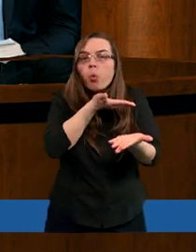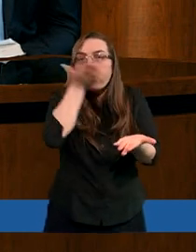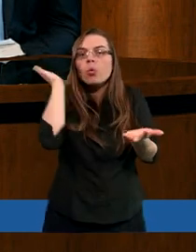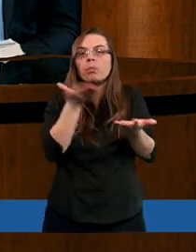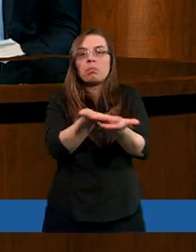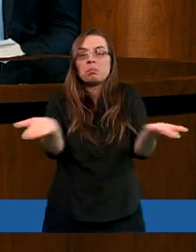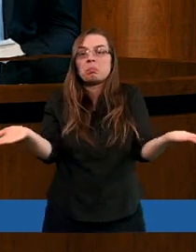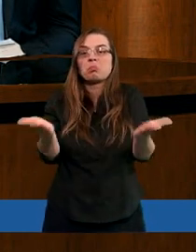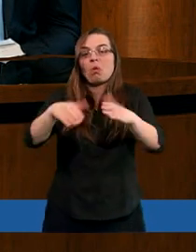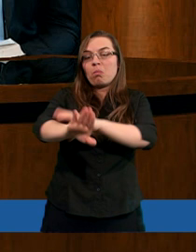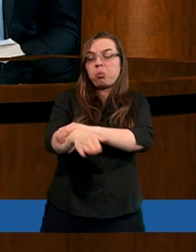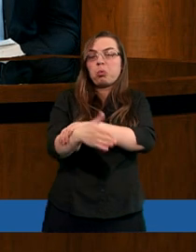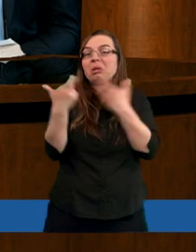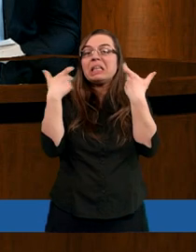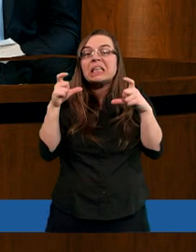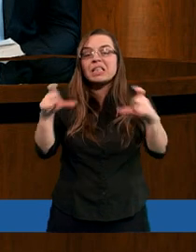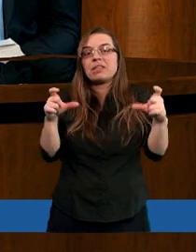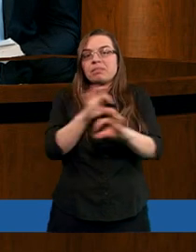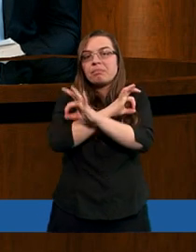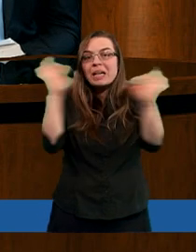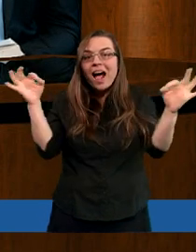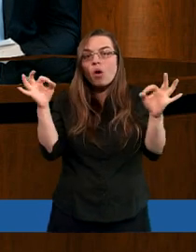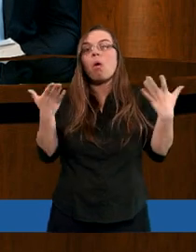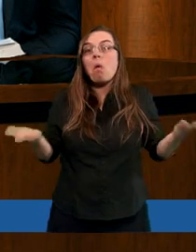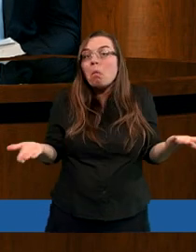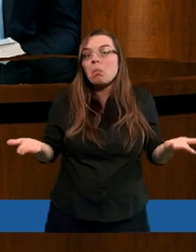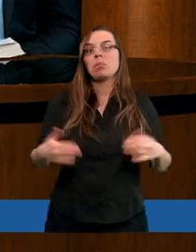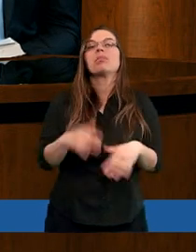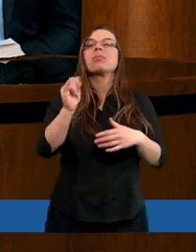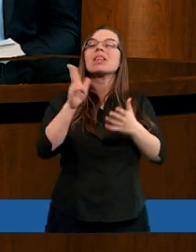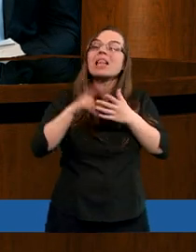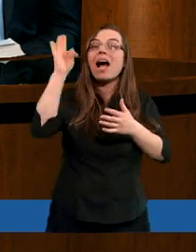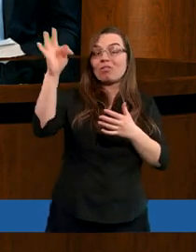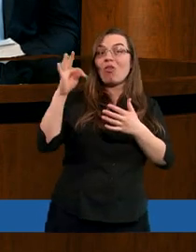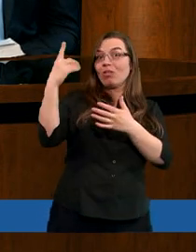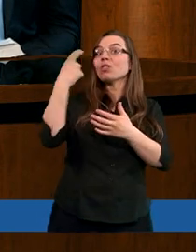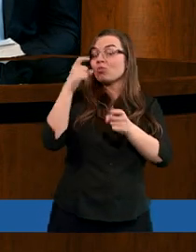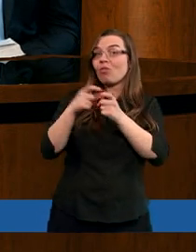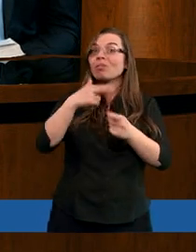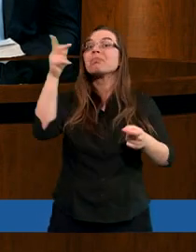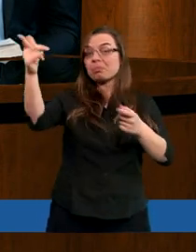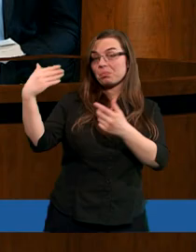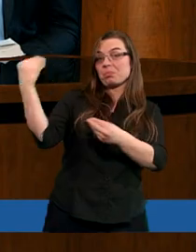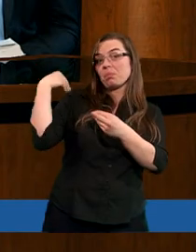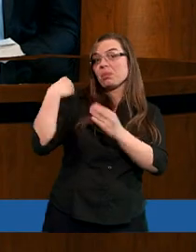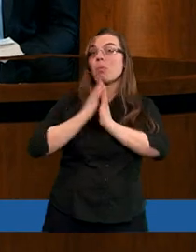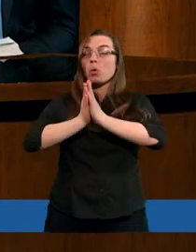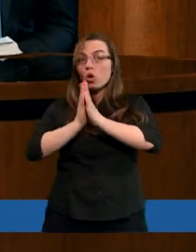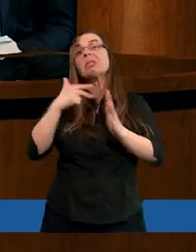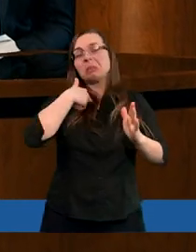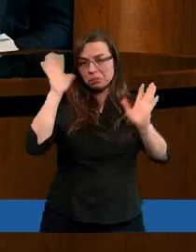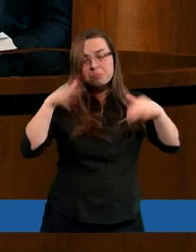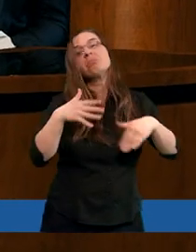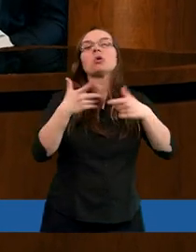To miejsce jest puste, tam nic nie ma. A nagle okazuje się, na Twoje słowo to robimy i mamy taką właśnie jakby reakcję w